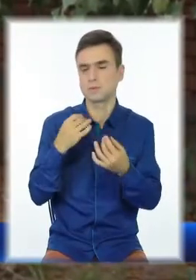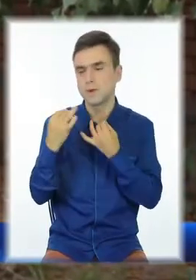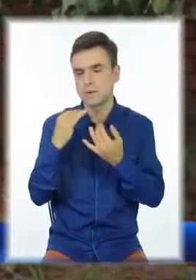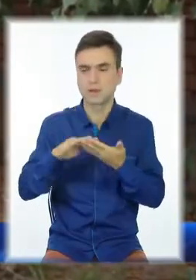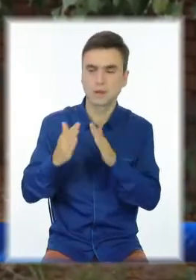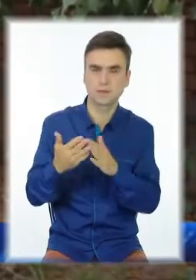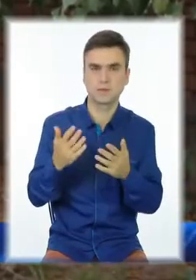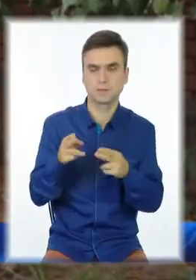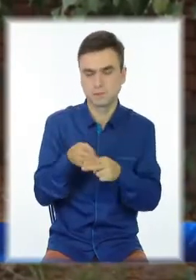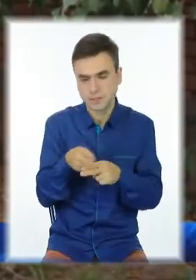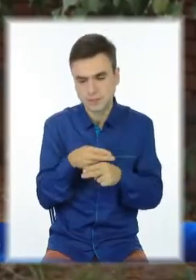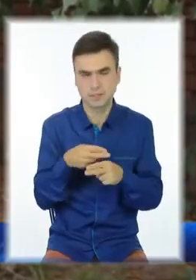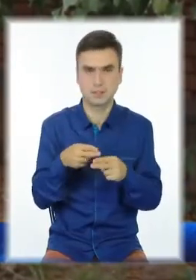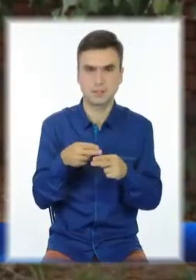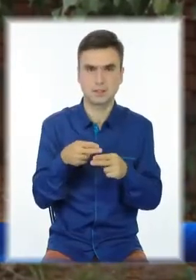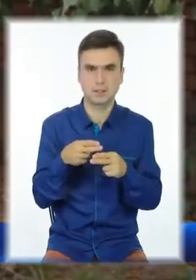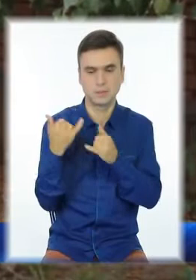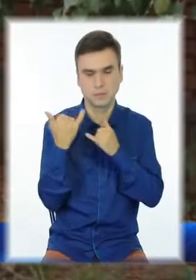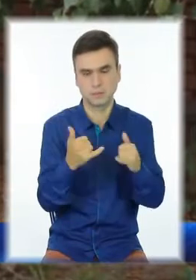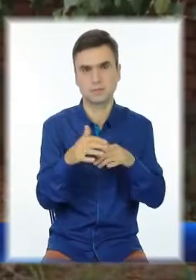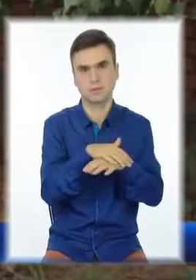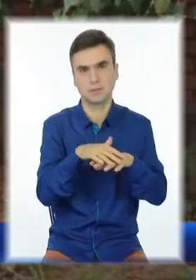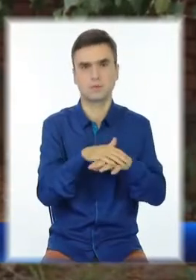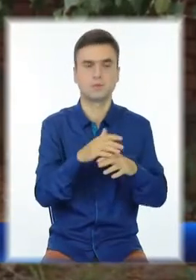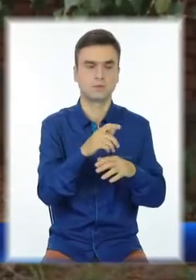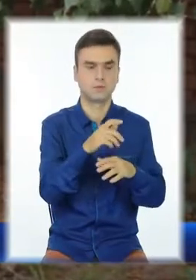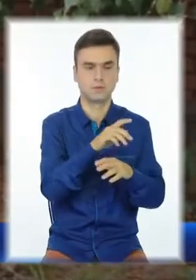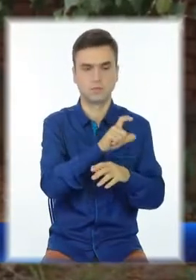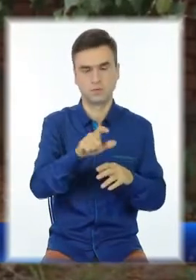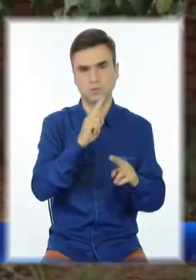щоб скоригувати проєкт, якщо це буде можливо і необхідно, відповідно до